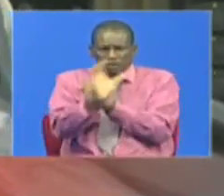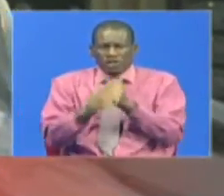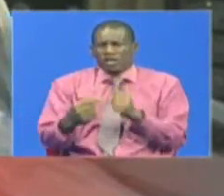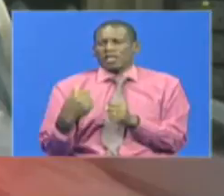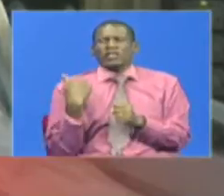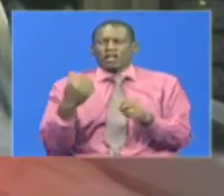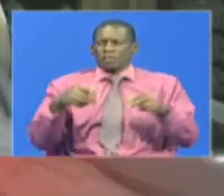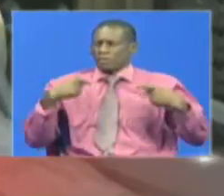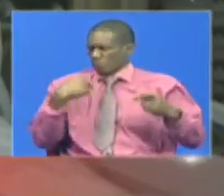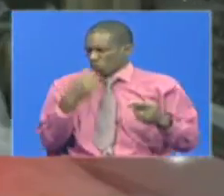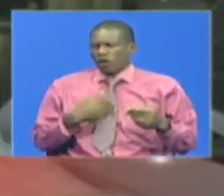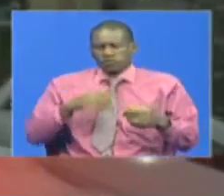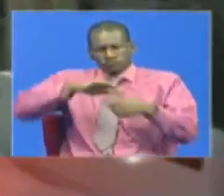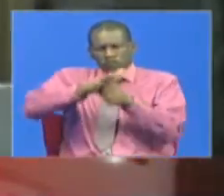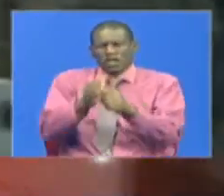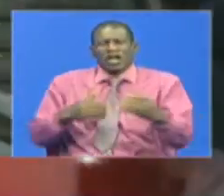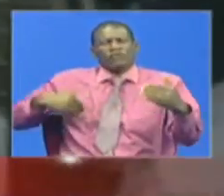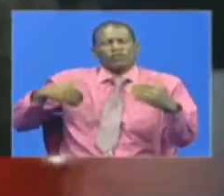imepanda hadi